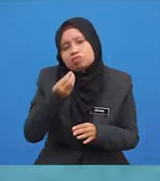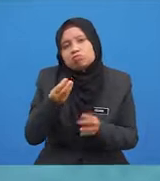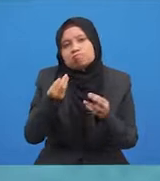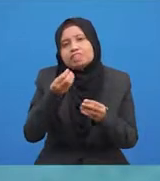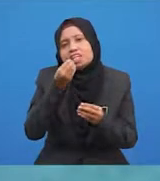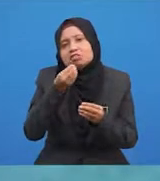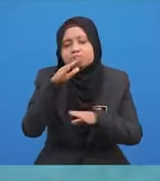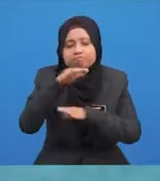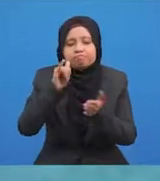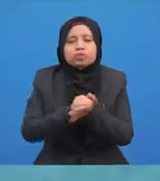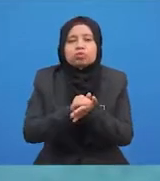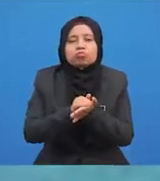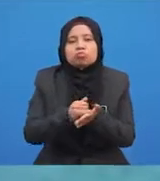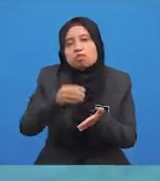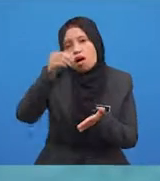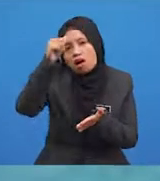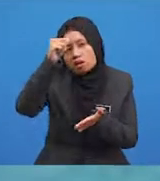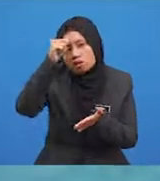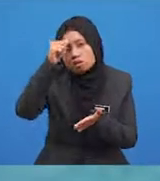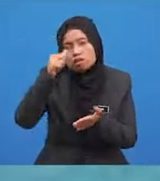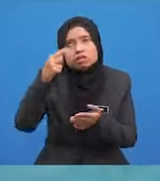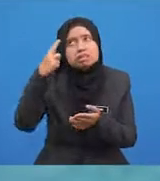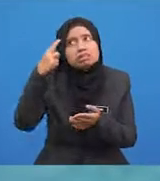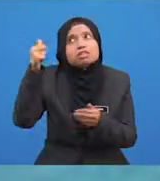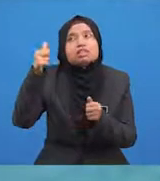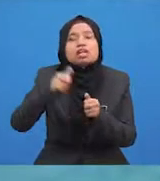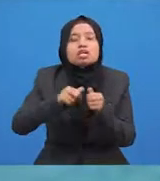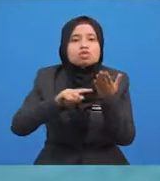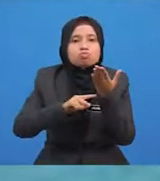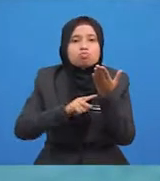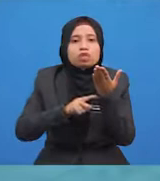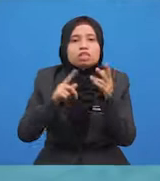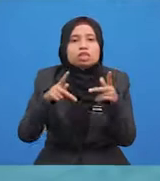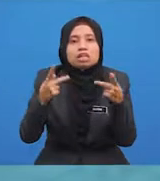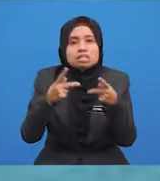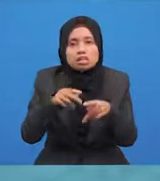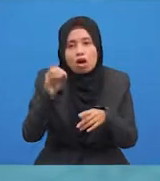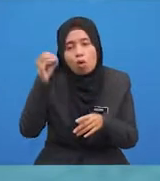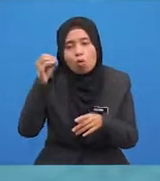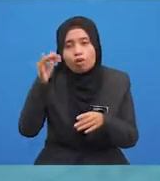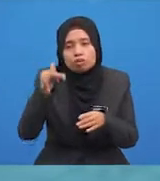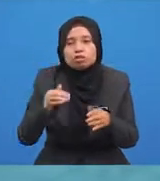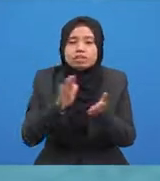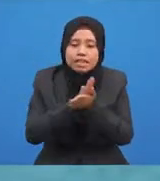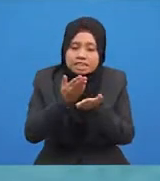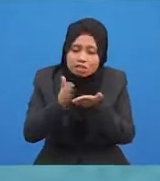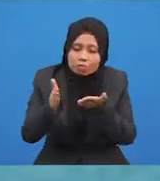itu. Ayah mengimbas kembali kisah Oren yang menjadi sebahagian daripada